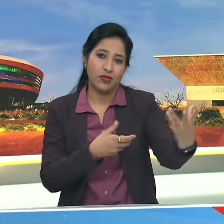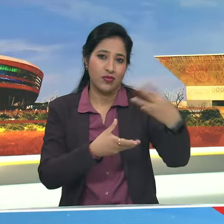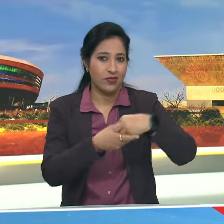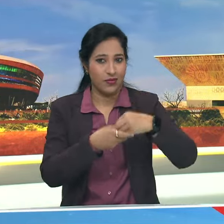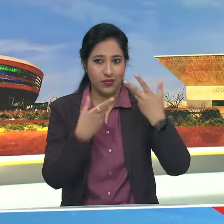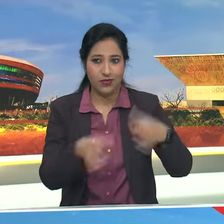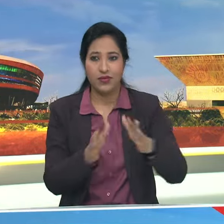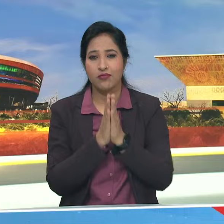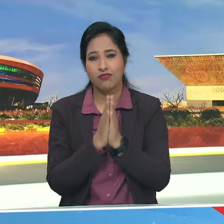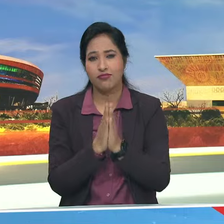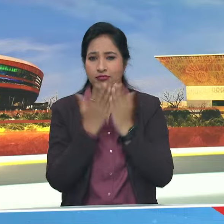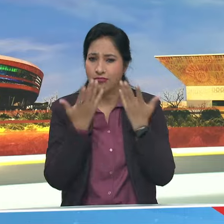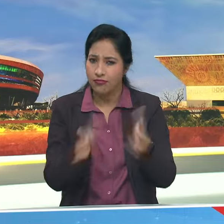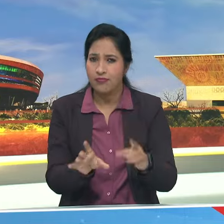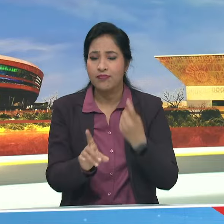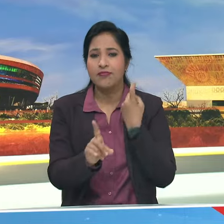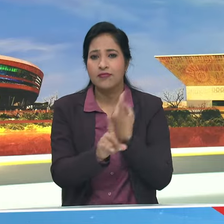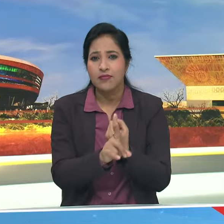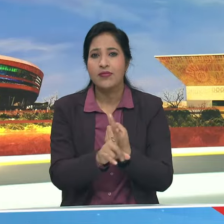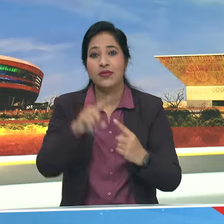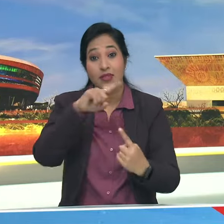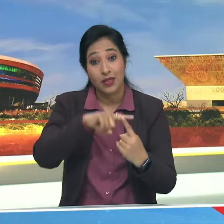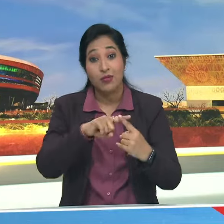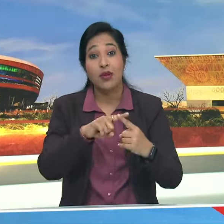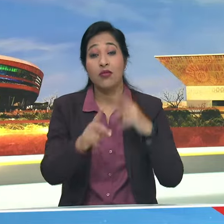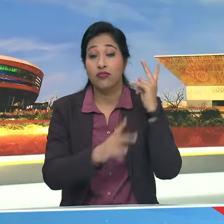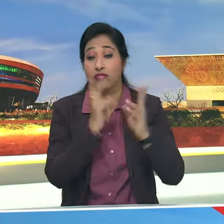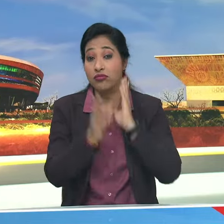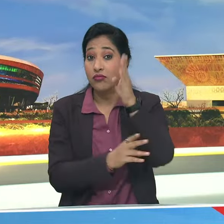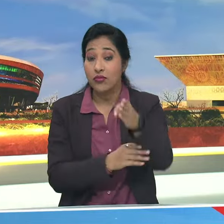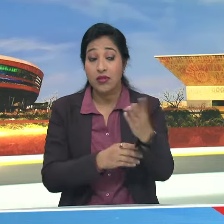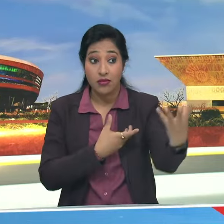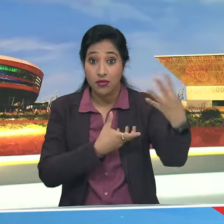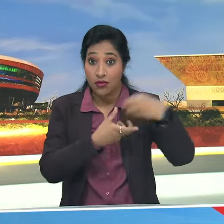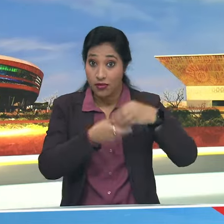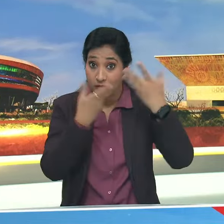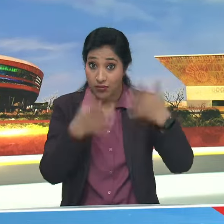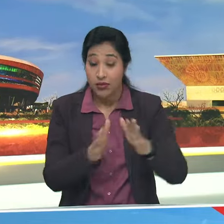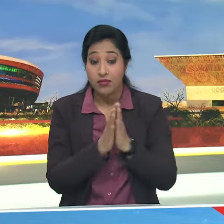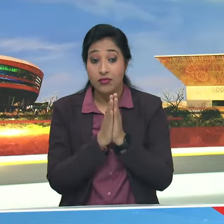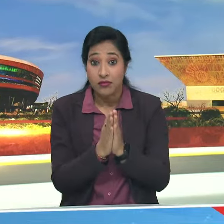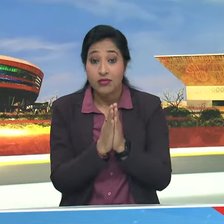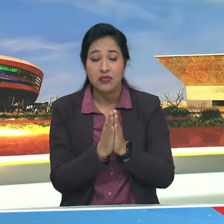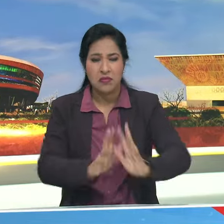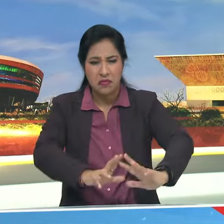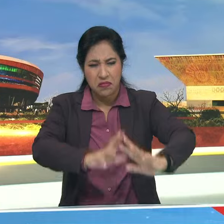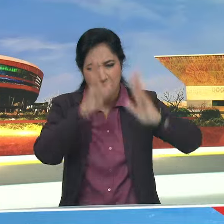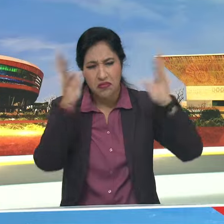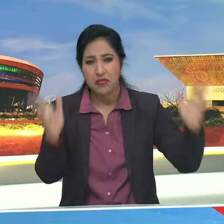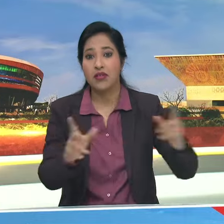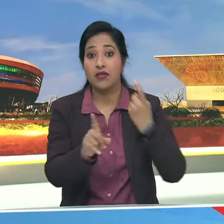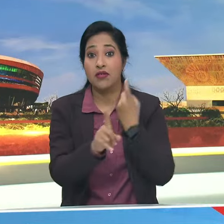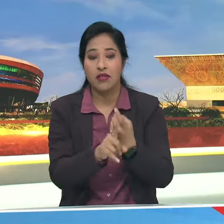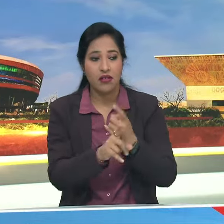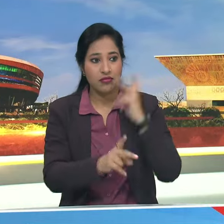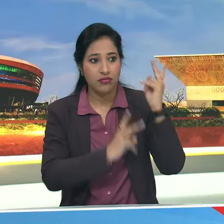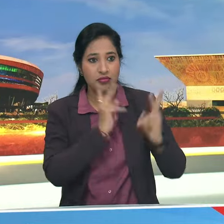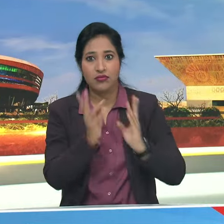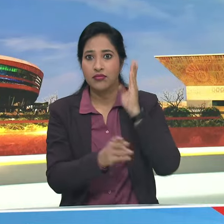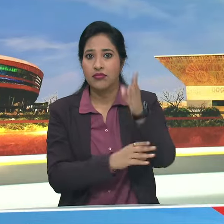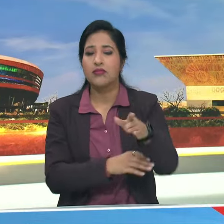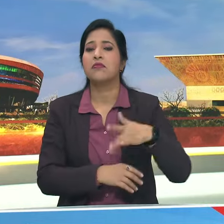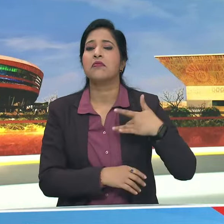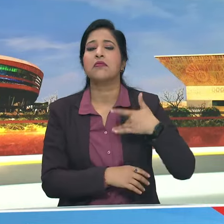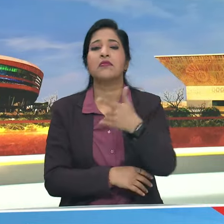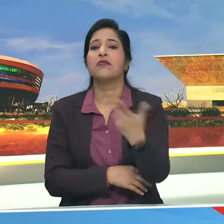दर्शन किया, काशी तमिल संगमम के पार्ट बनने के बाद बाबा के दर्शन करने और भव्य काशी विश्वनाथ धाम देख कर, आपको